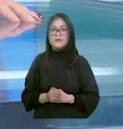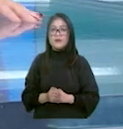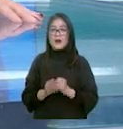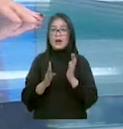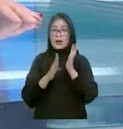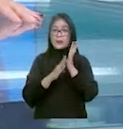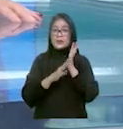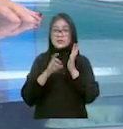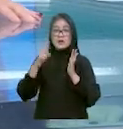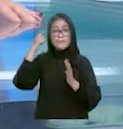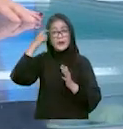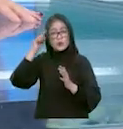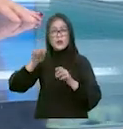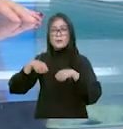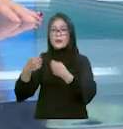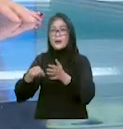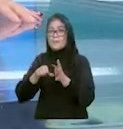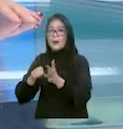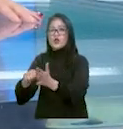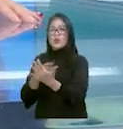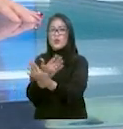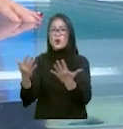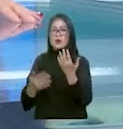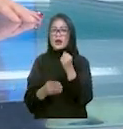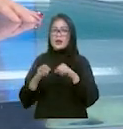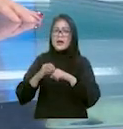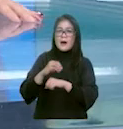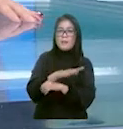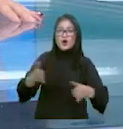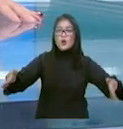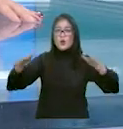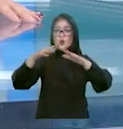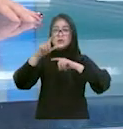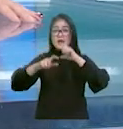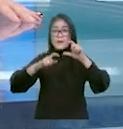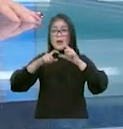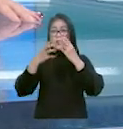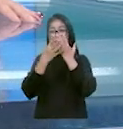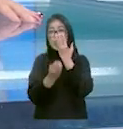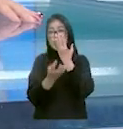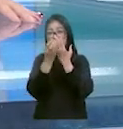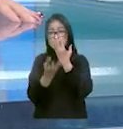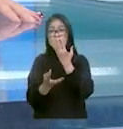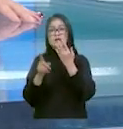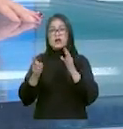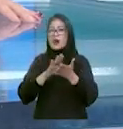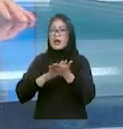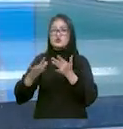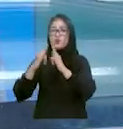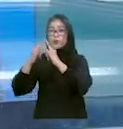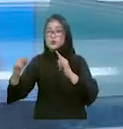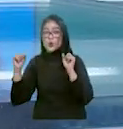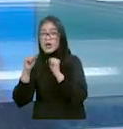peduli kembali menyalurkan bantuan kepada masyarakat yang terdampak erupsi gunung Semeru kali ini bantuan diserahkan langsung ke Posko darurat